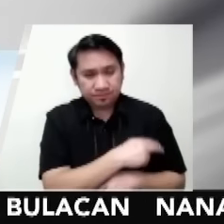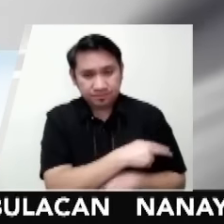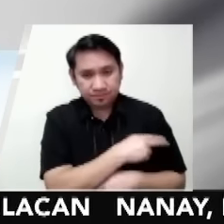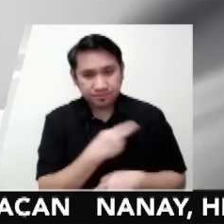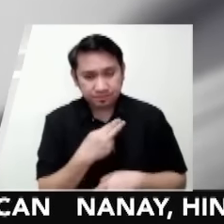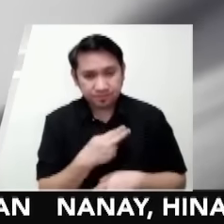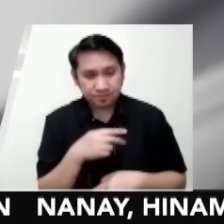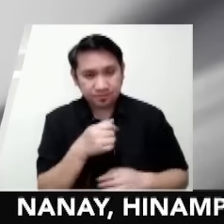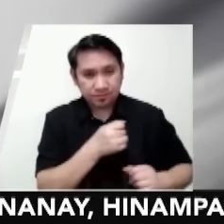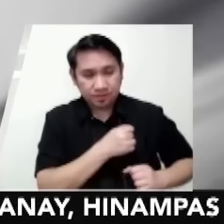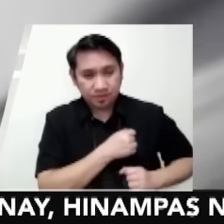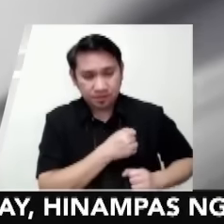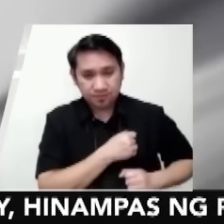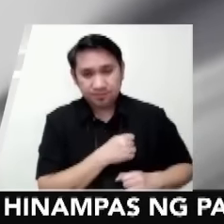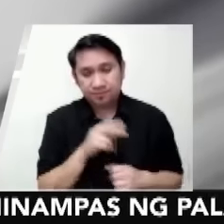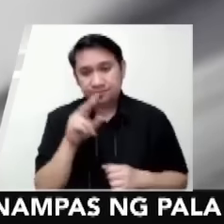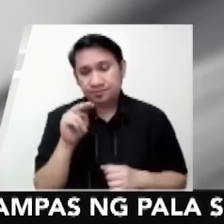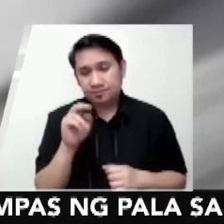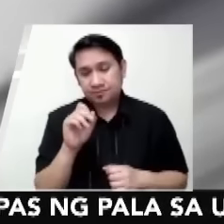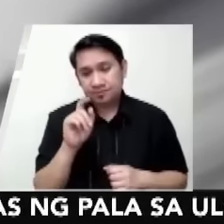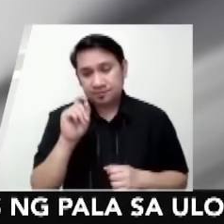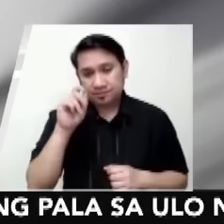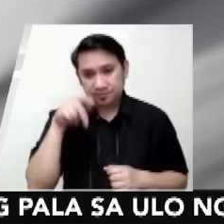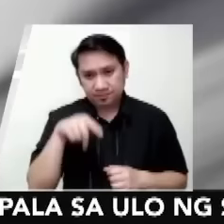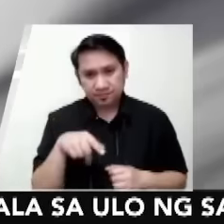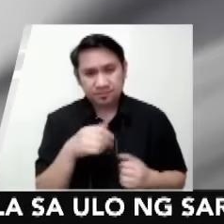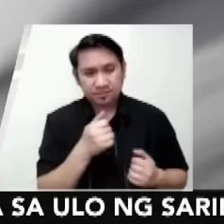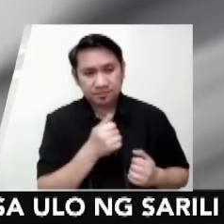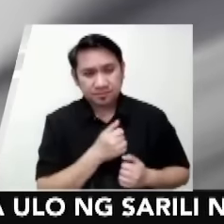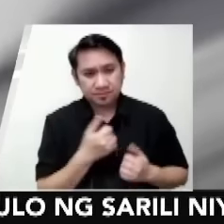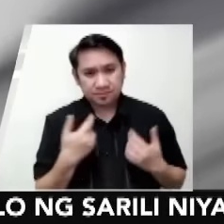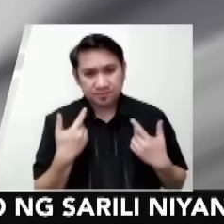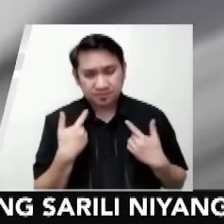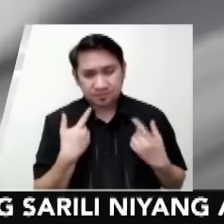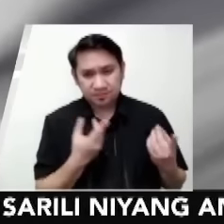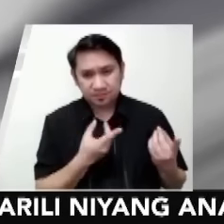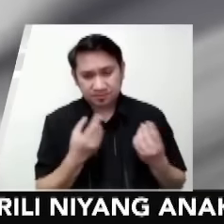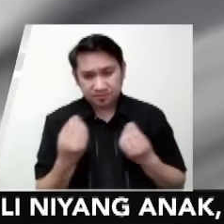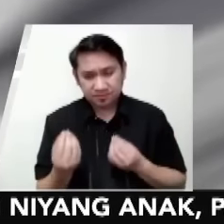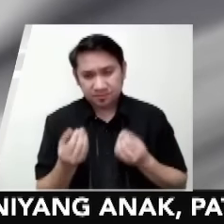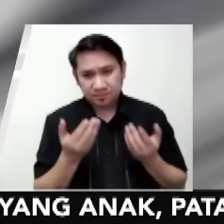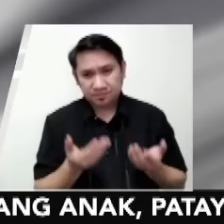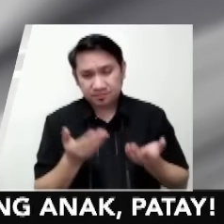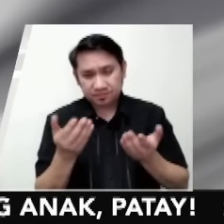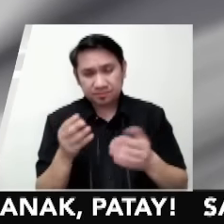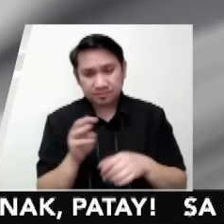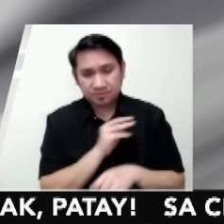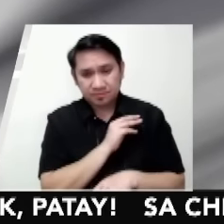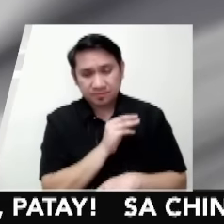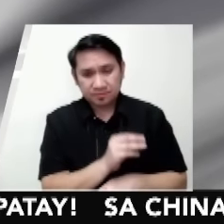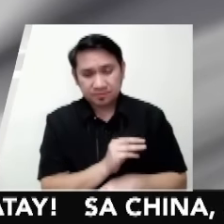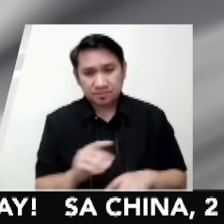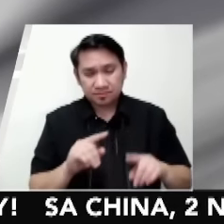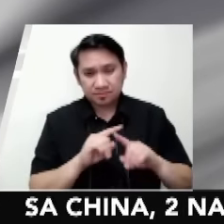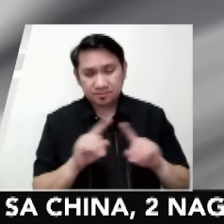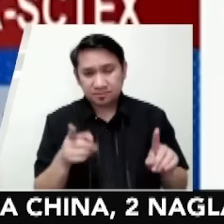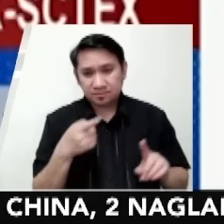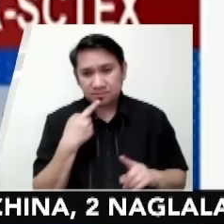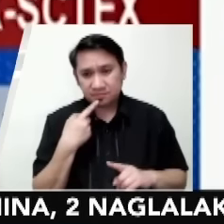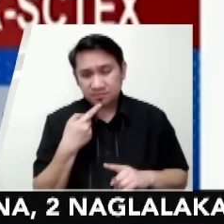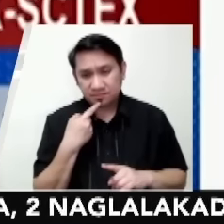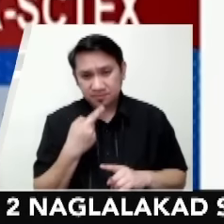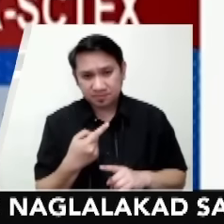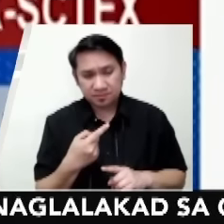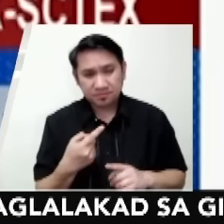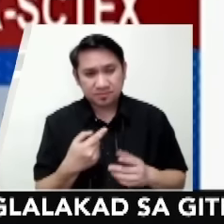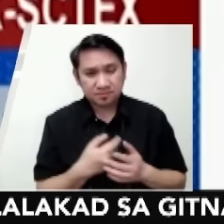ng NSC, ang Armed Forces at Philippine Coast Guard ang nagsagawa ng resupply mission. Pero ang sinabi ni Philippine Coast Guard spokesperson Commodore Jay Tariela, the